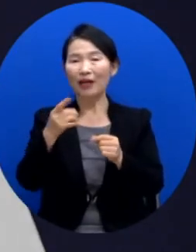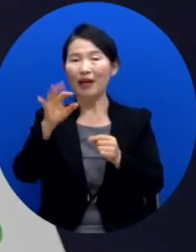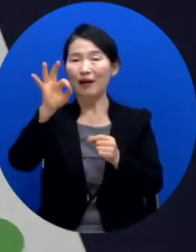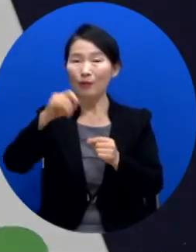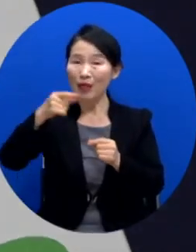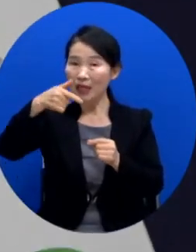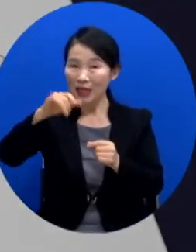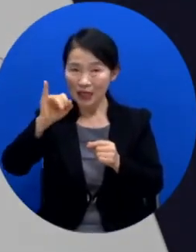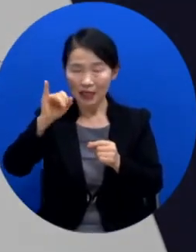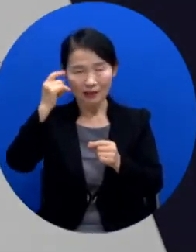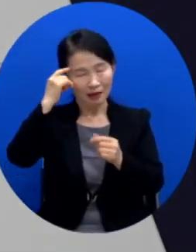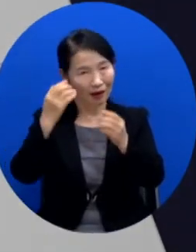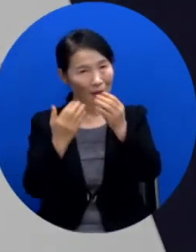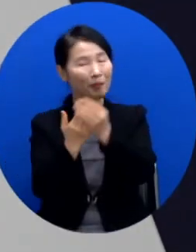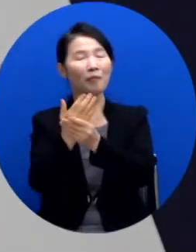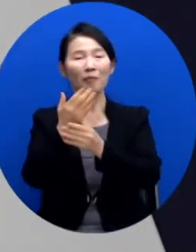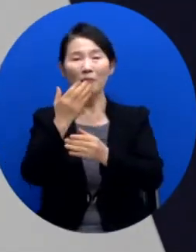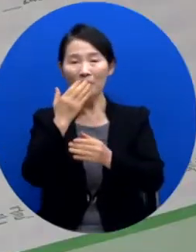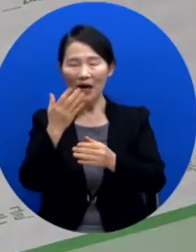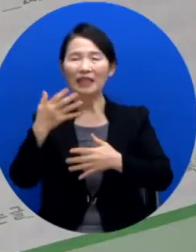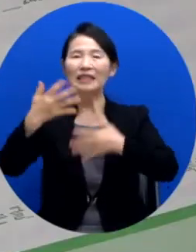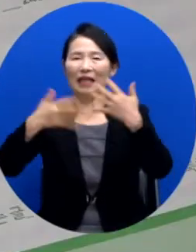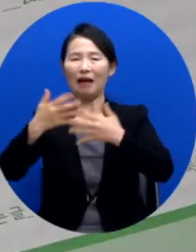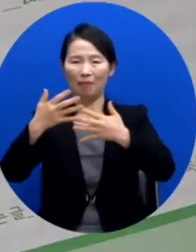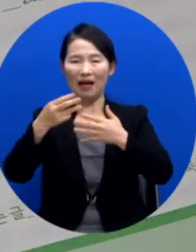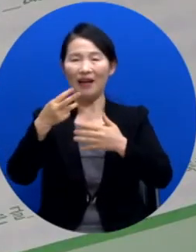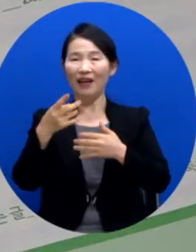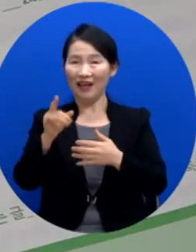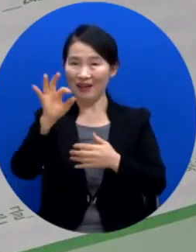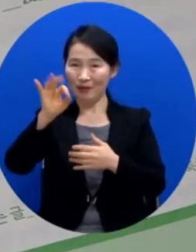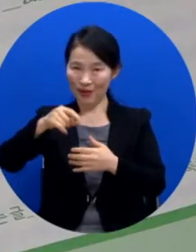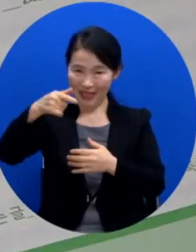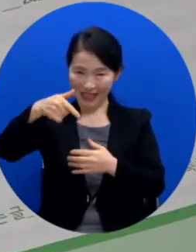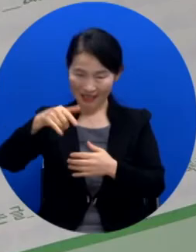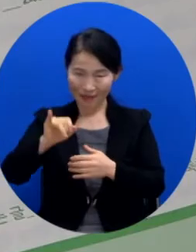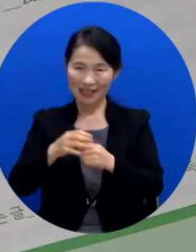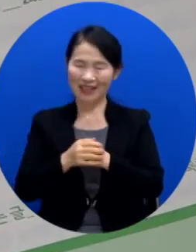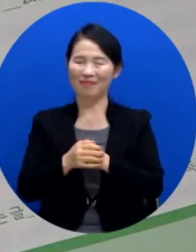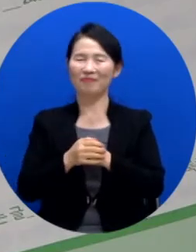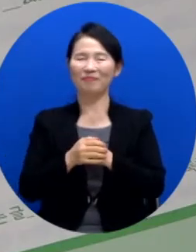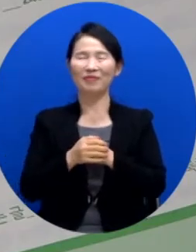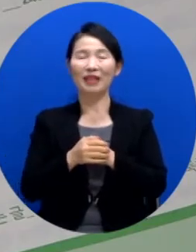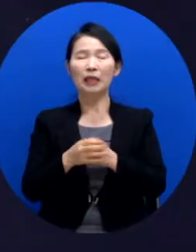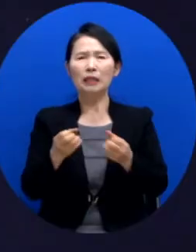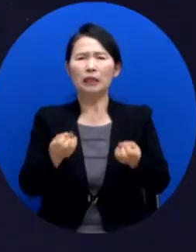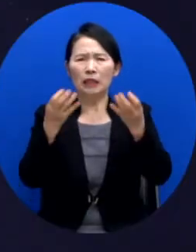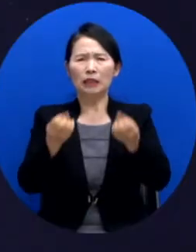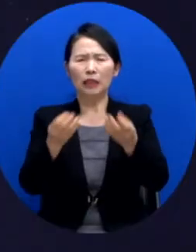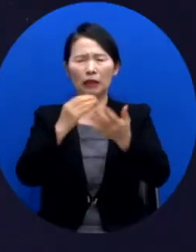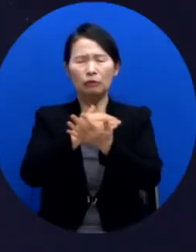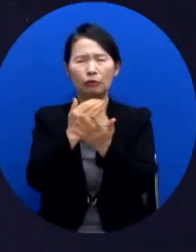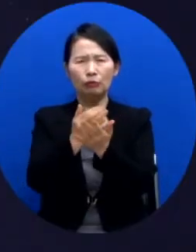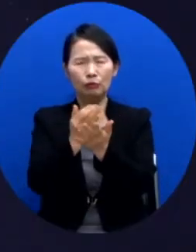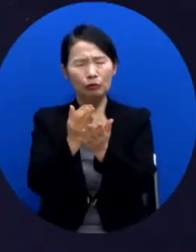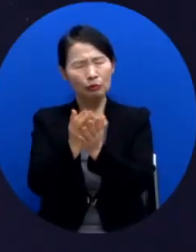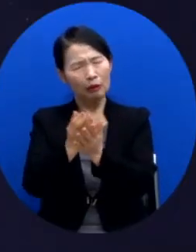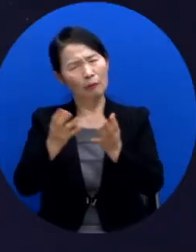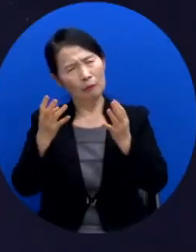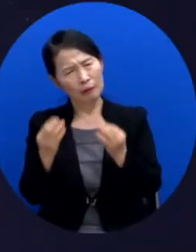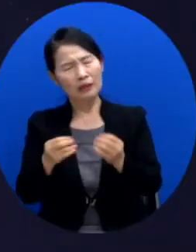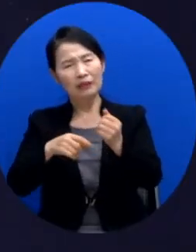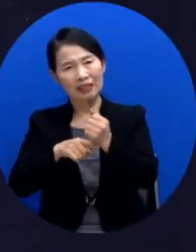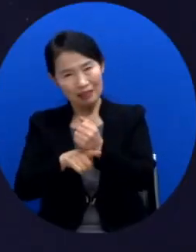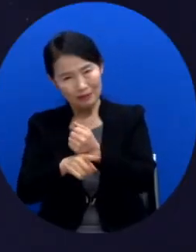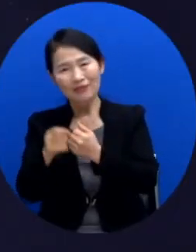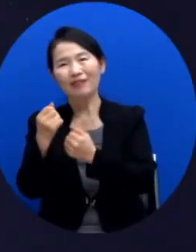돕는 드라마 레위기입니다. 책은 레위기에 나온 제사의 종류가 왜 다양한지 설명하며